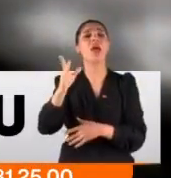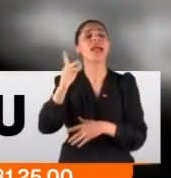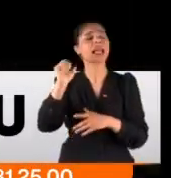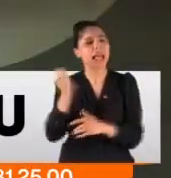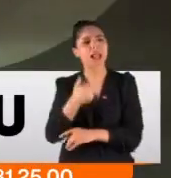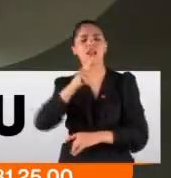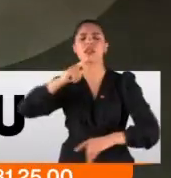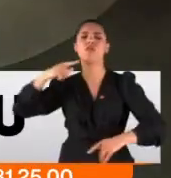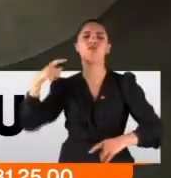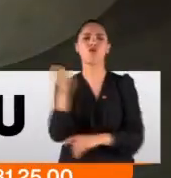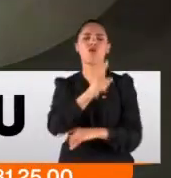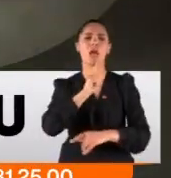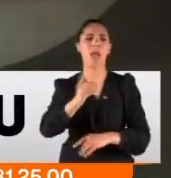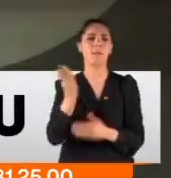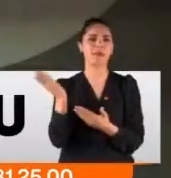emrini verdi.